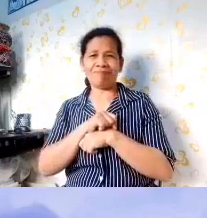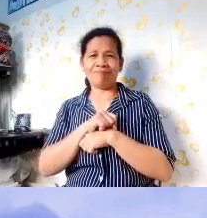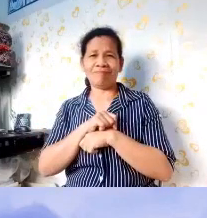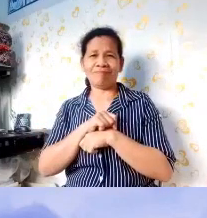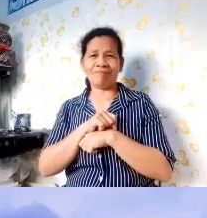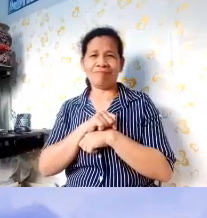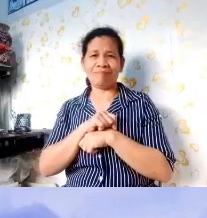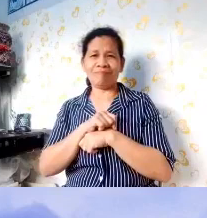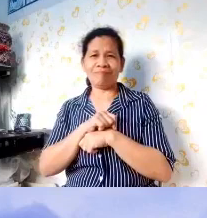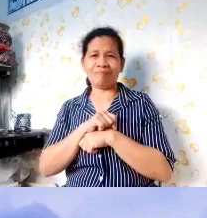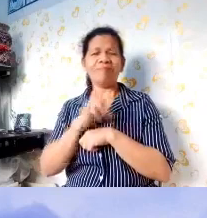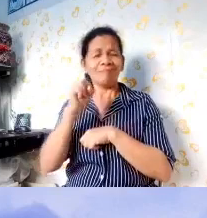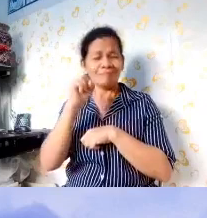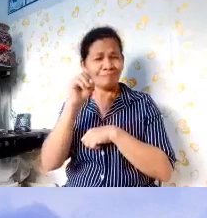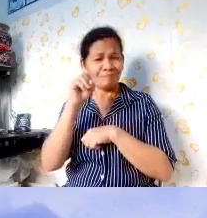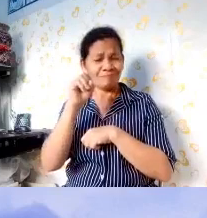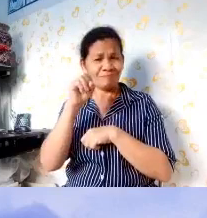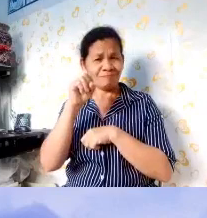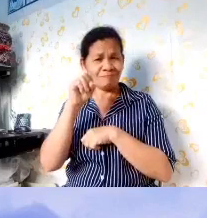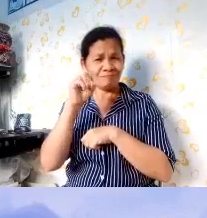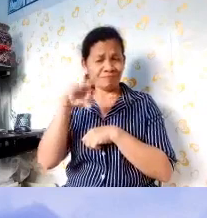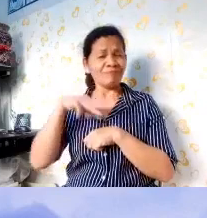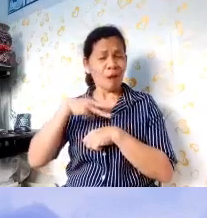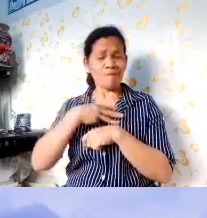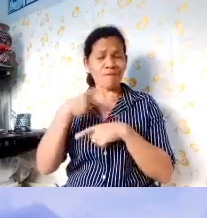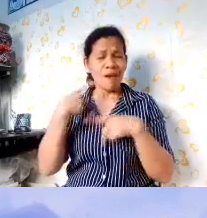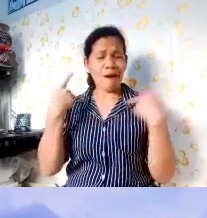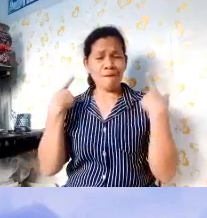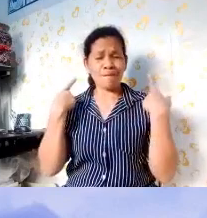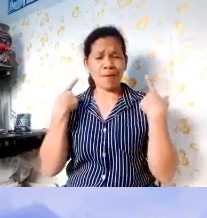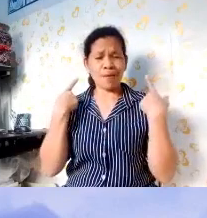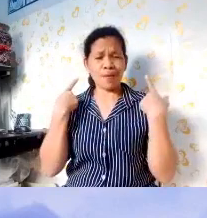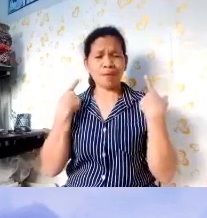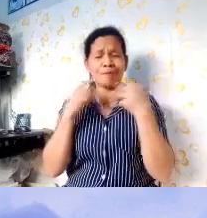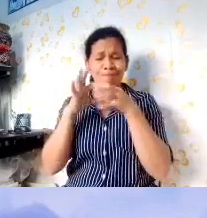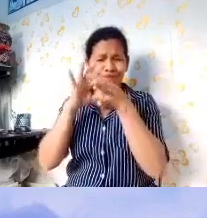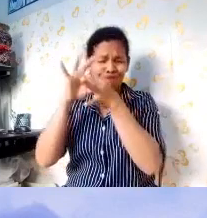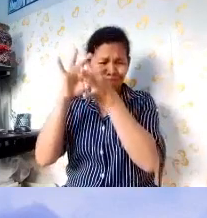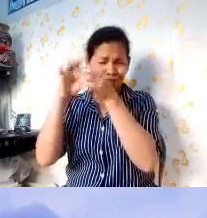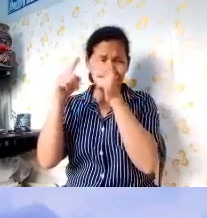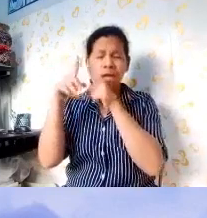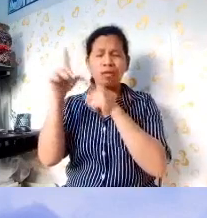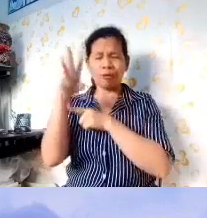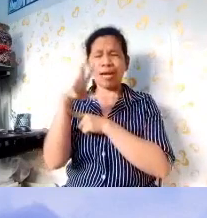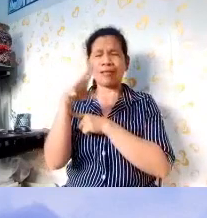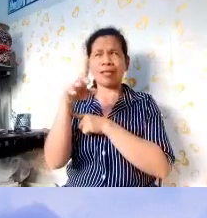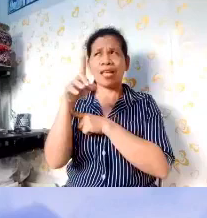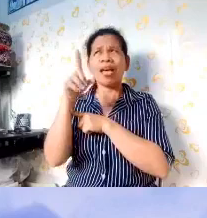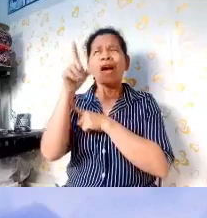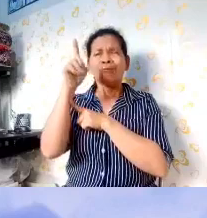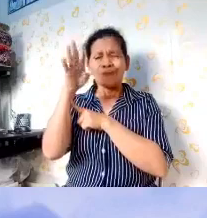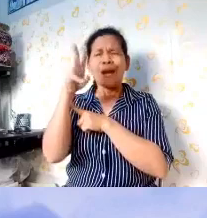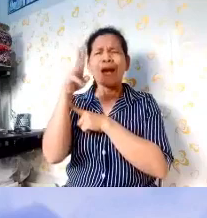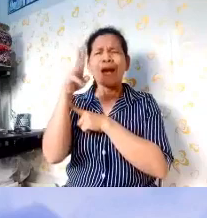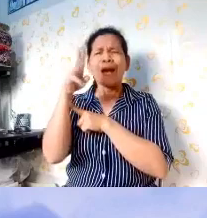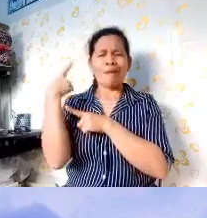ikawala ng pag-asa. Kasi lahat po ng gusto ng Diyos na maabot natin ay talaga pong abot kamay.